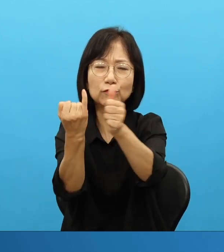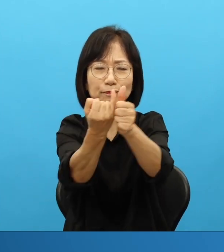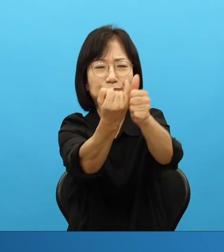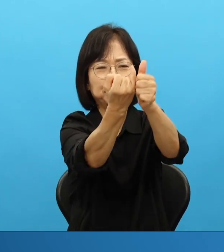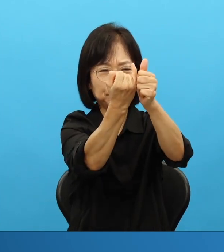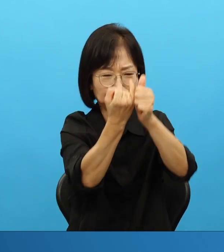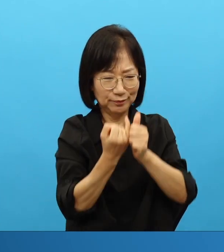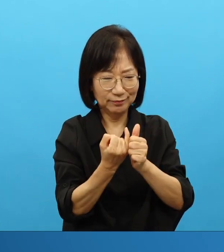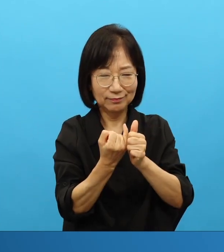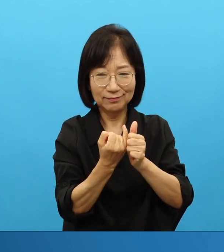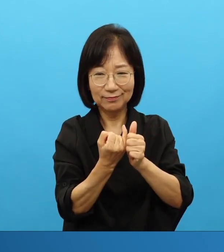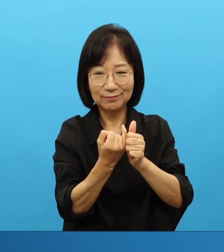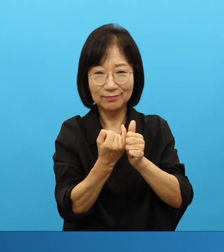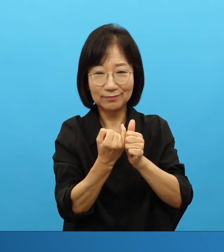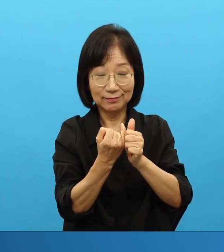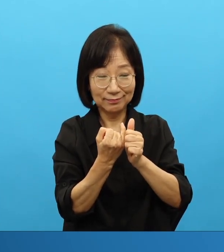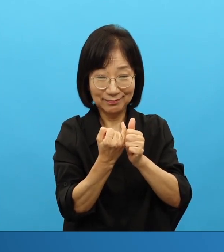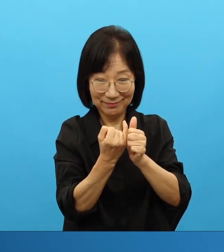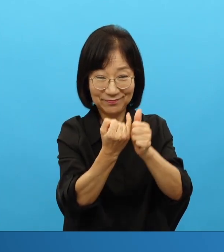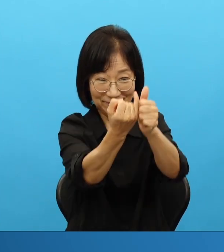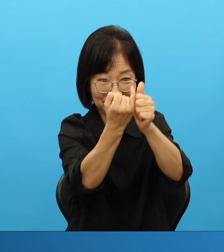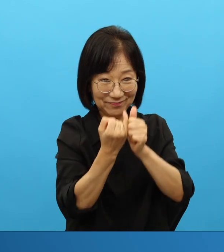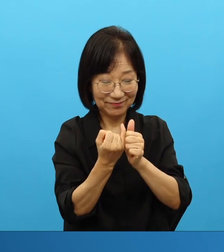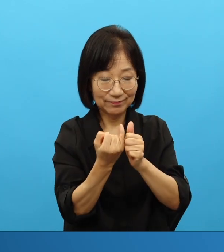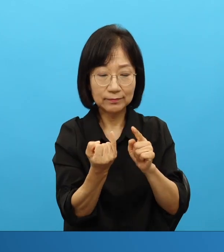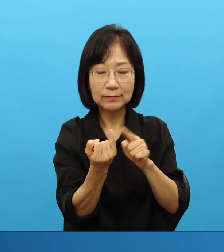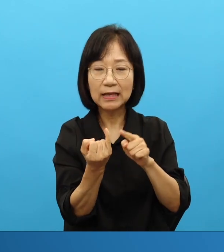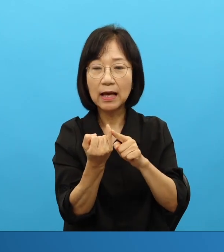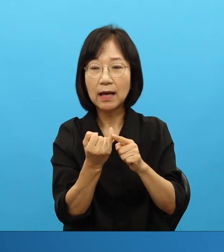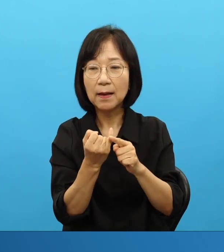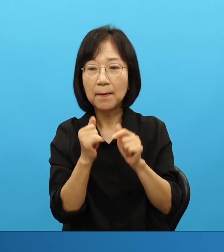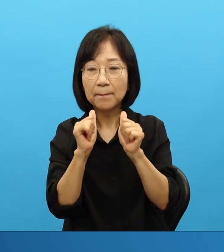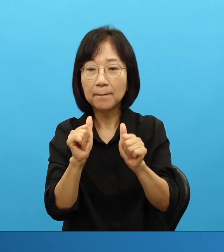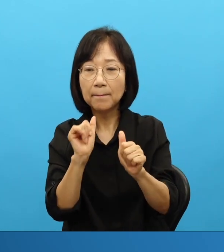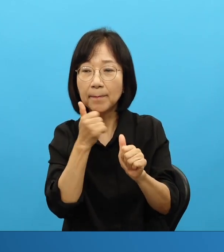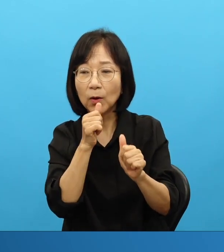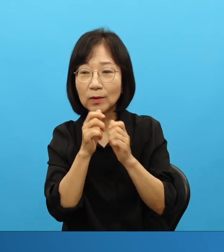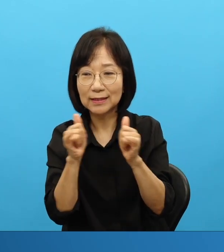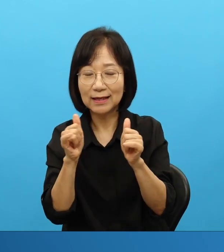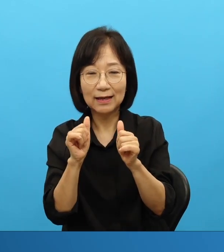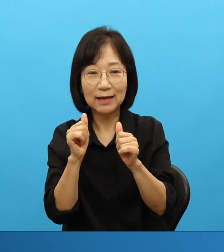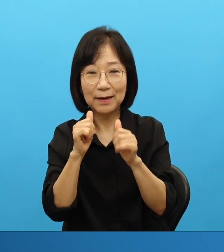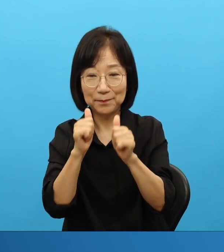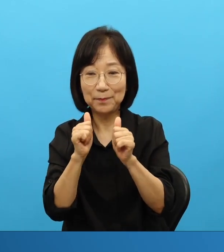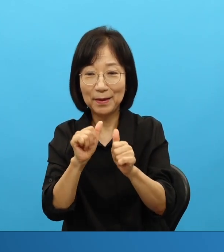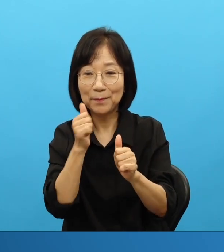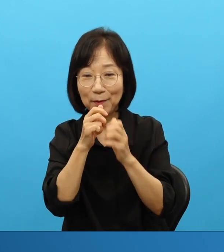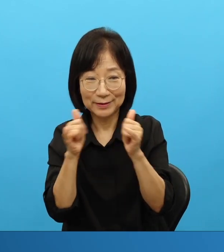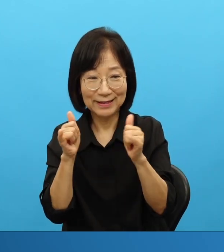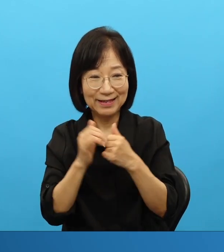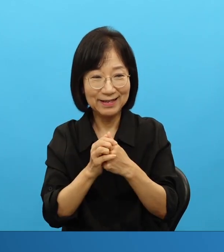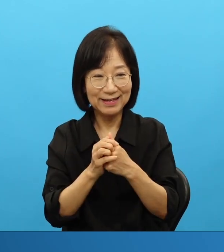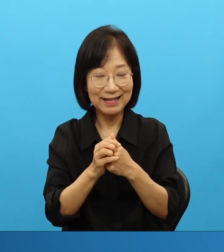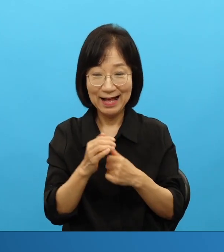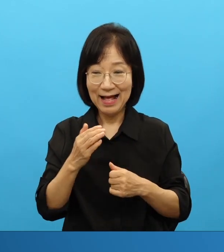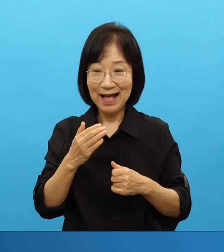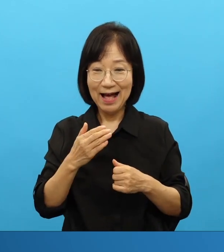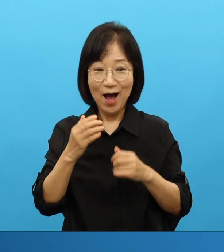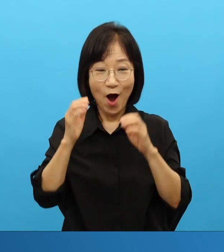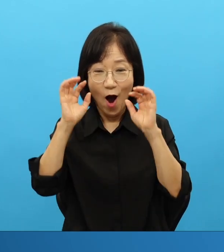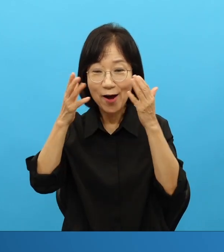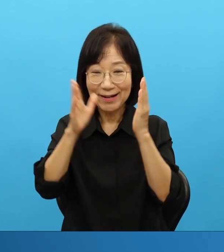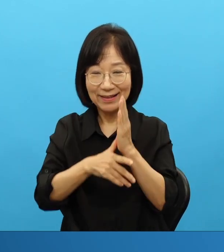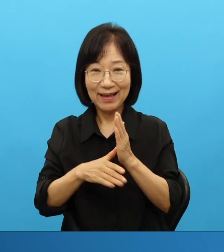여자부 성도는 변호사야. 변호사인데 어릴 때 나하고 찍은 사진 이제 그거 들고 간 거예요. And even most recently,